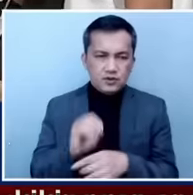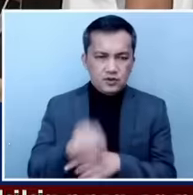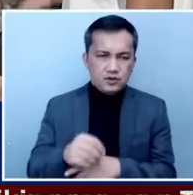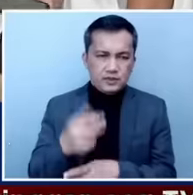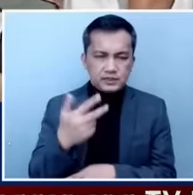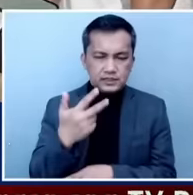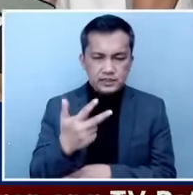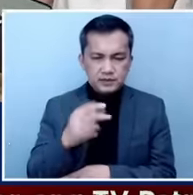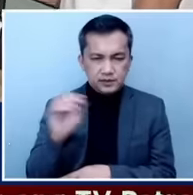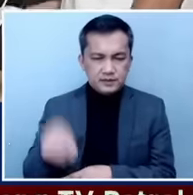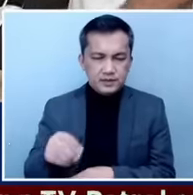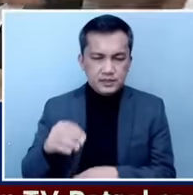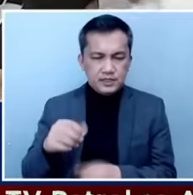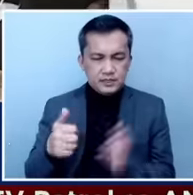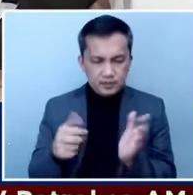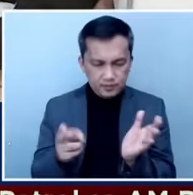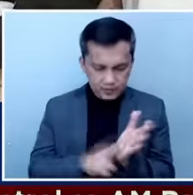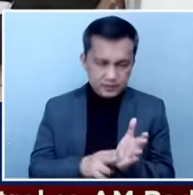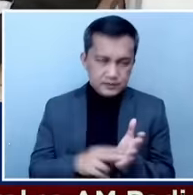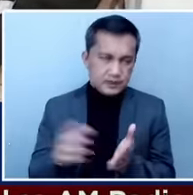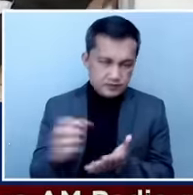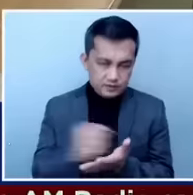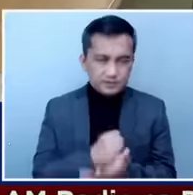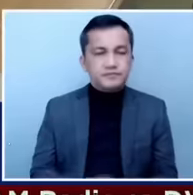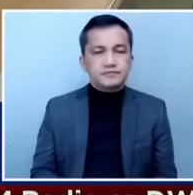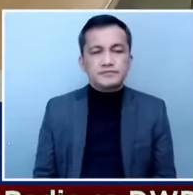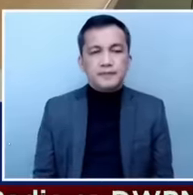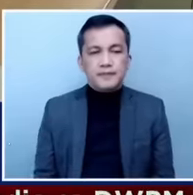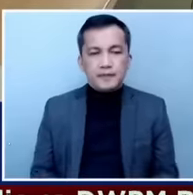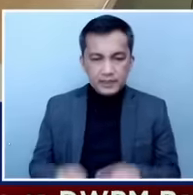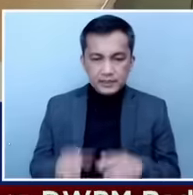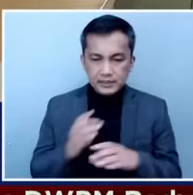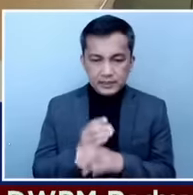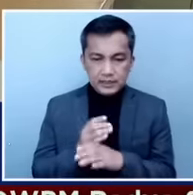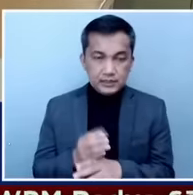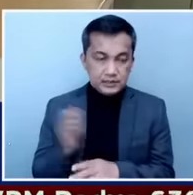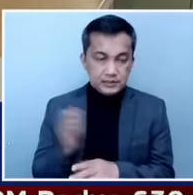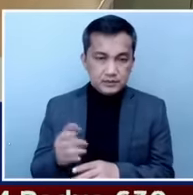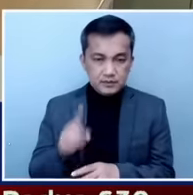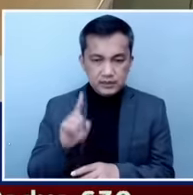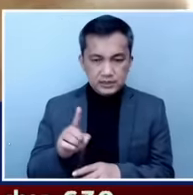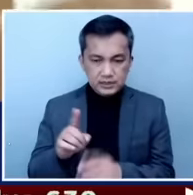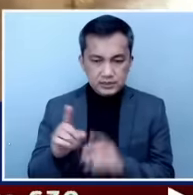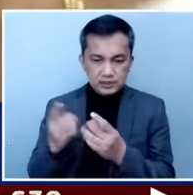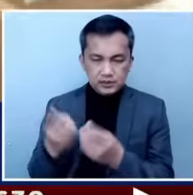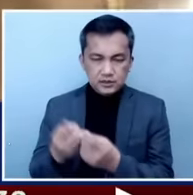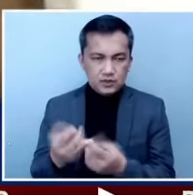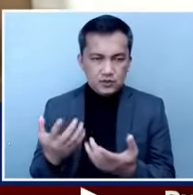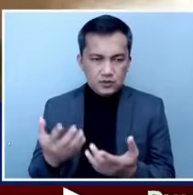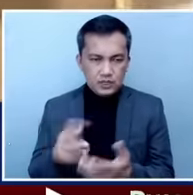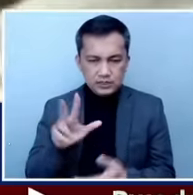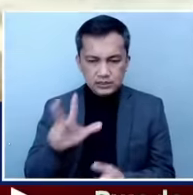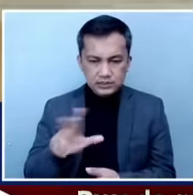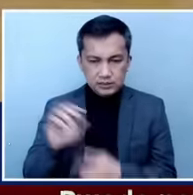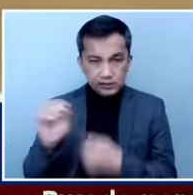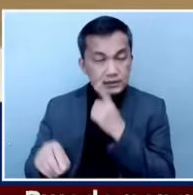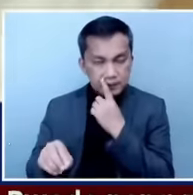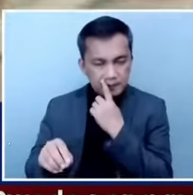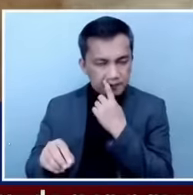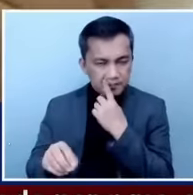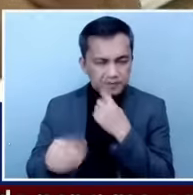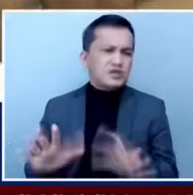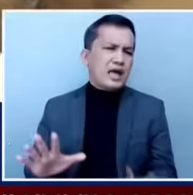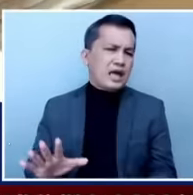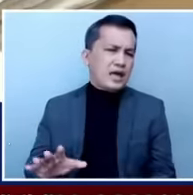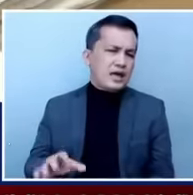ng mga botante ang lagdang na likom. Pero nag-iingat pa rin sila dahil kapag may isang distrito lang na walang 3%, game over na ang